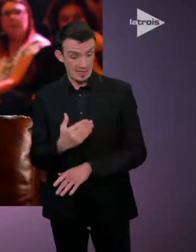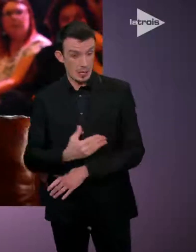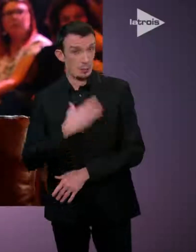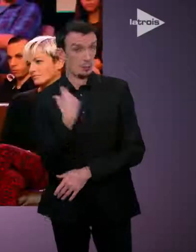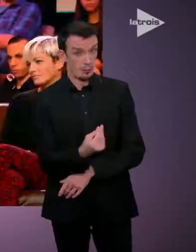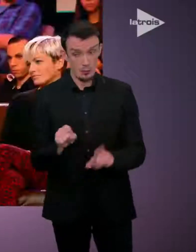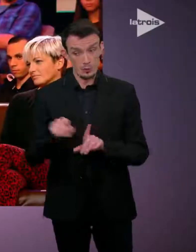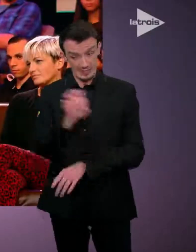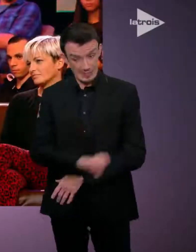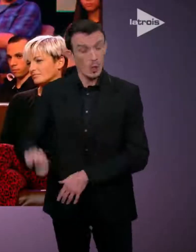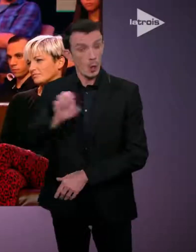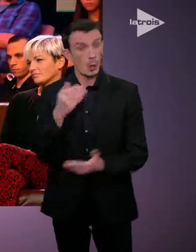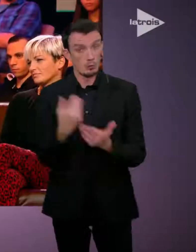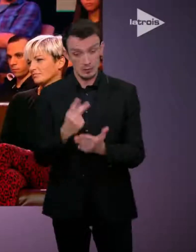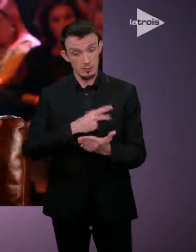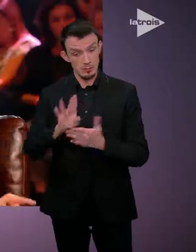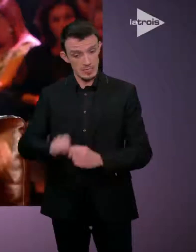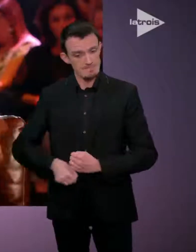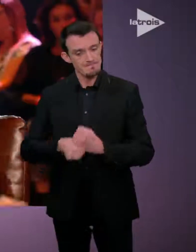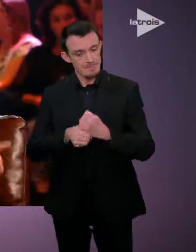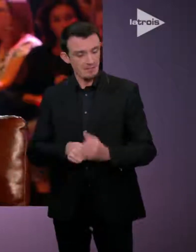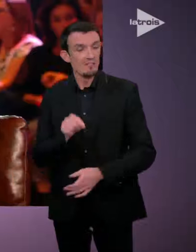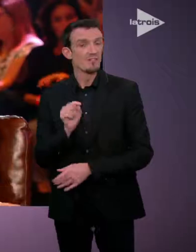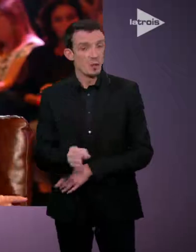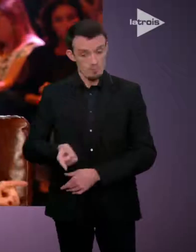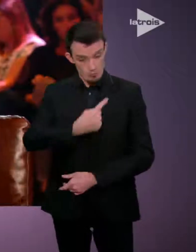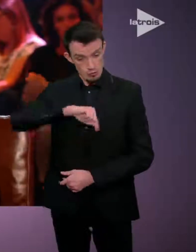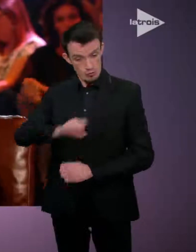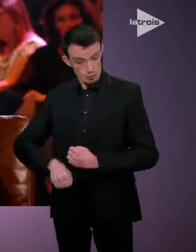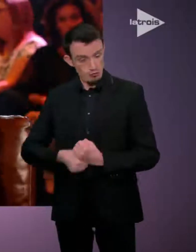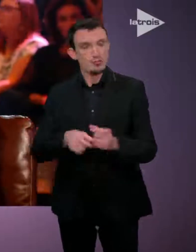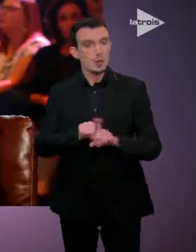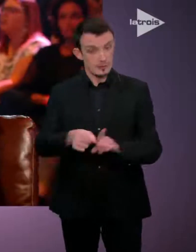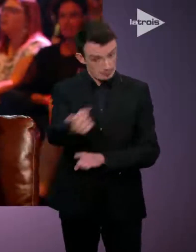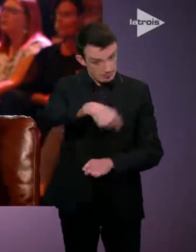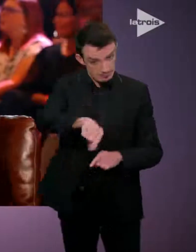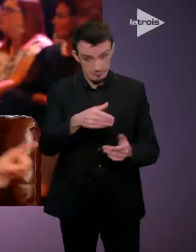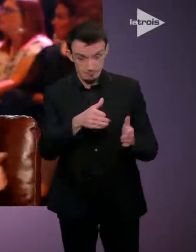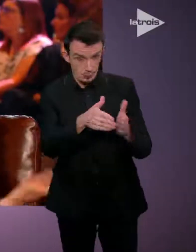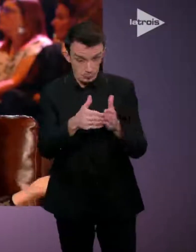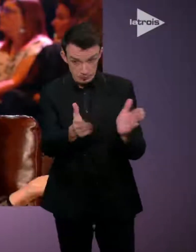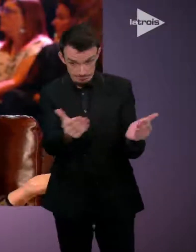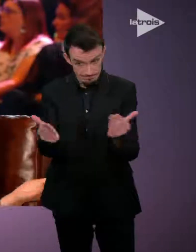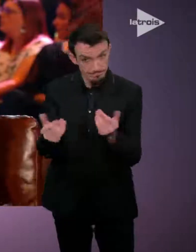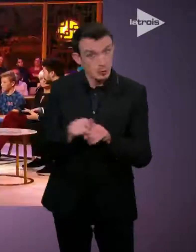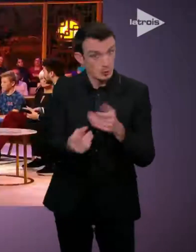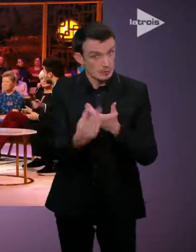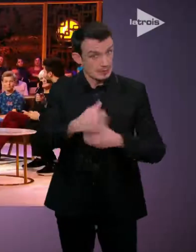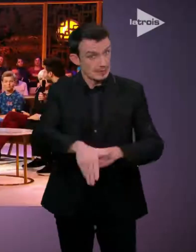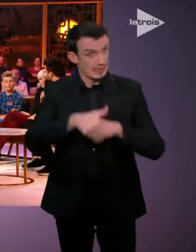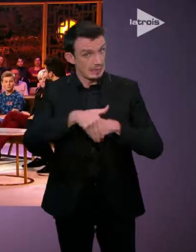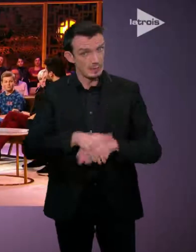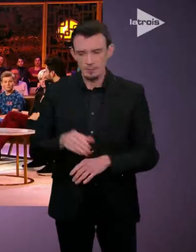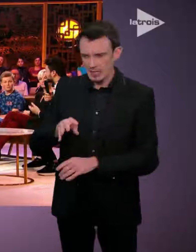absolument soutenir ce type de projet. Voilà, que Cap 48 soutient aussi, mais on a besoin de vous. Vous le savez. Kev, encore un petit mot